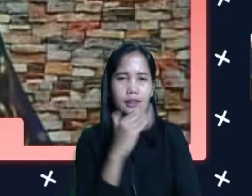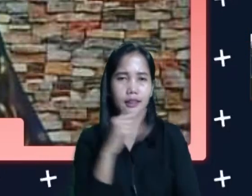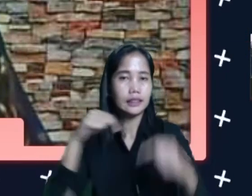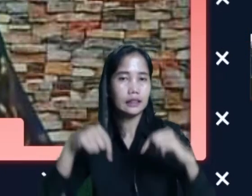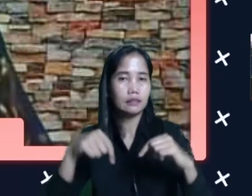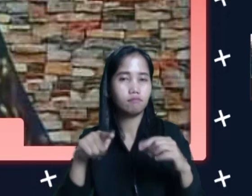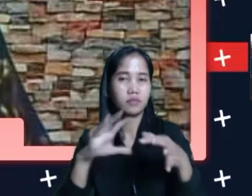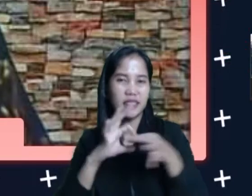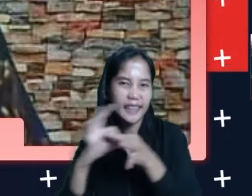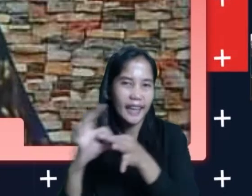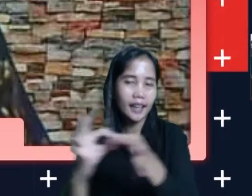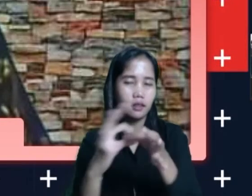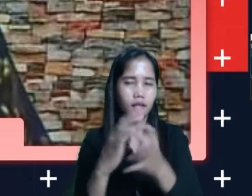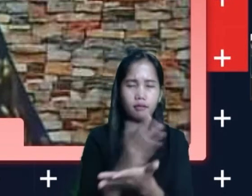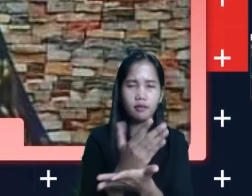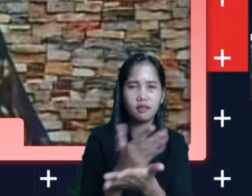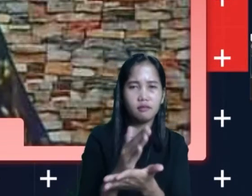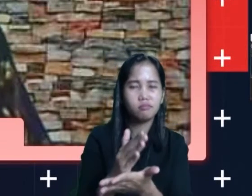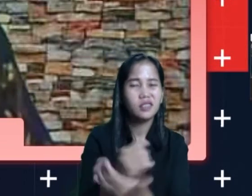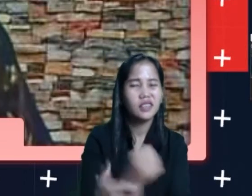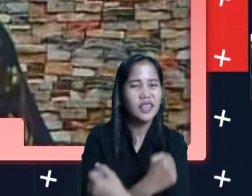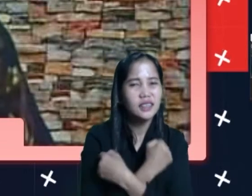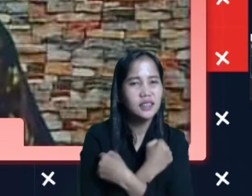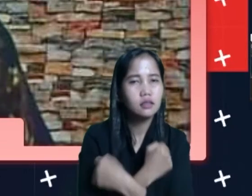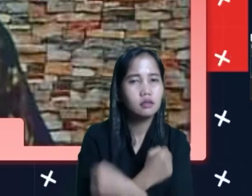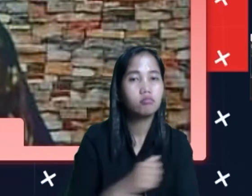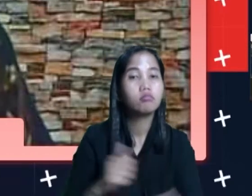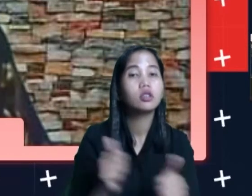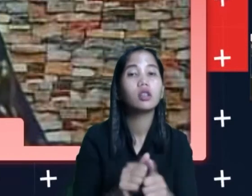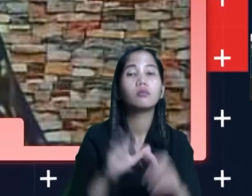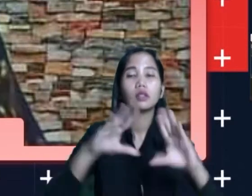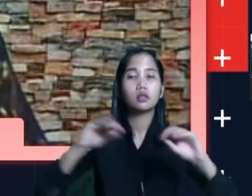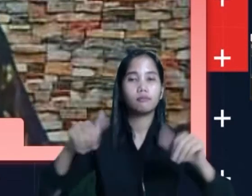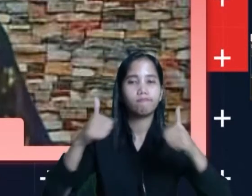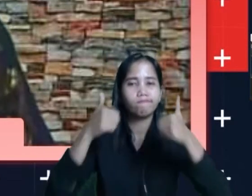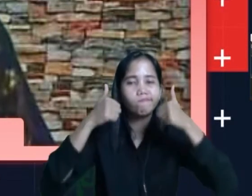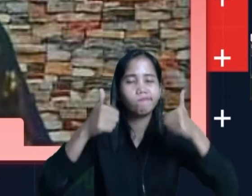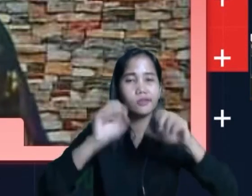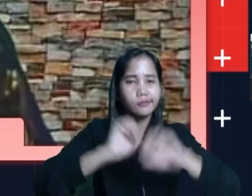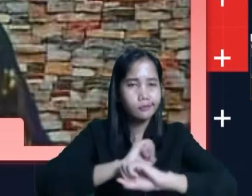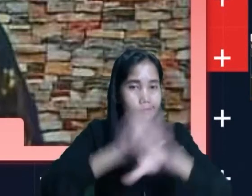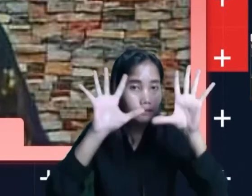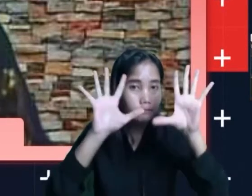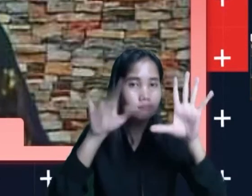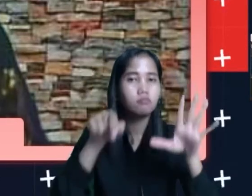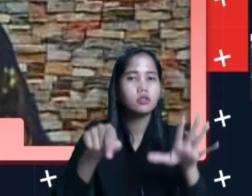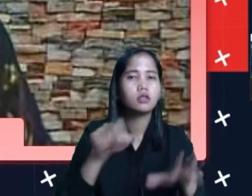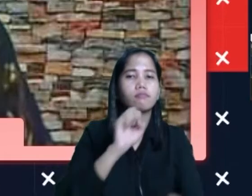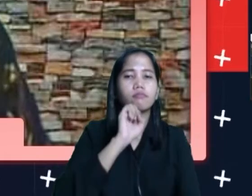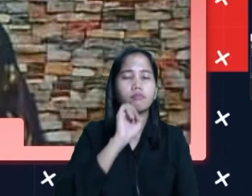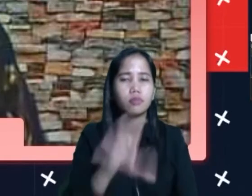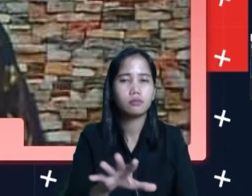Yang jelas ayat ini mengatakan pekerjaan baik kita tidak menghasilkan kasih karunia